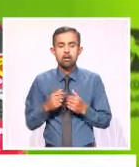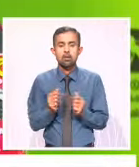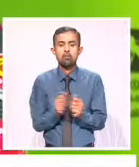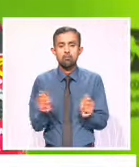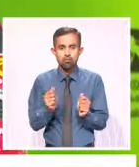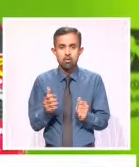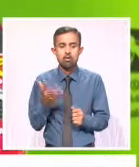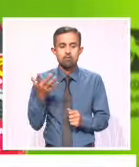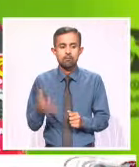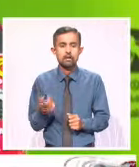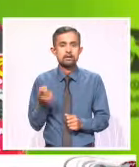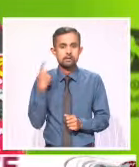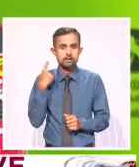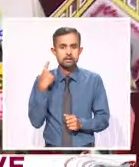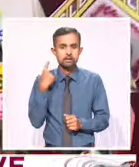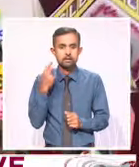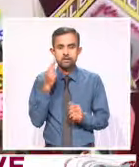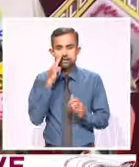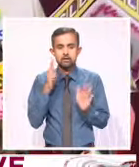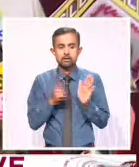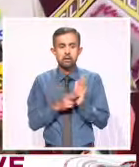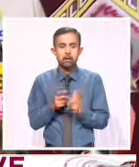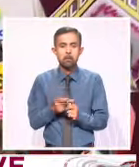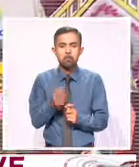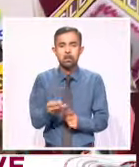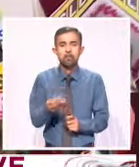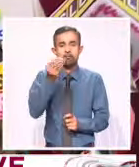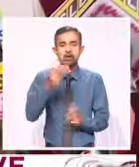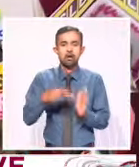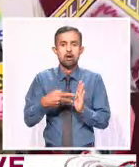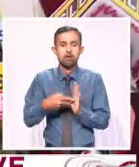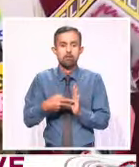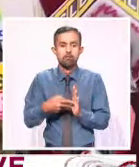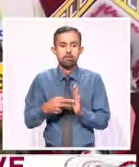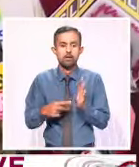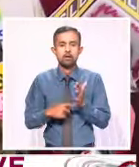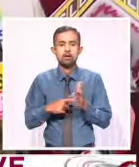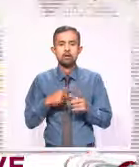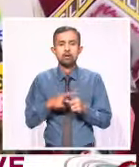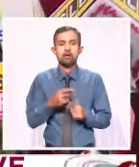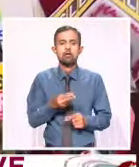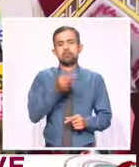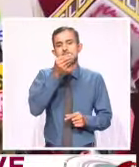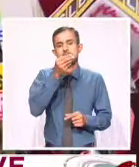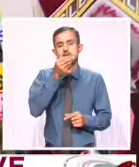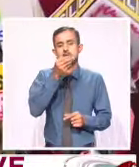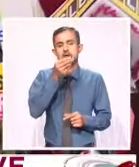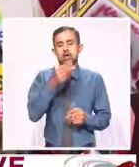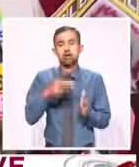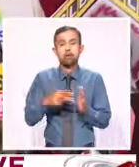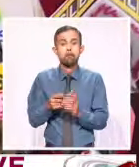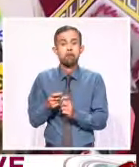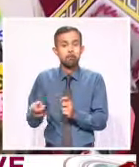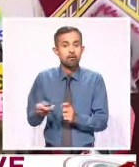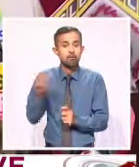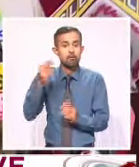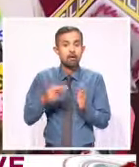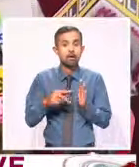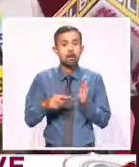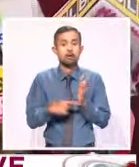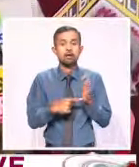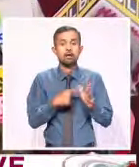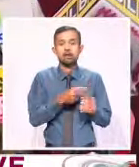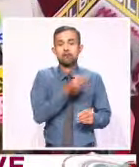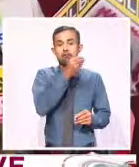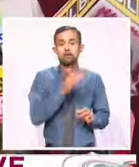වැඩමුළුවක් පවා පැවැත්වුවා ඊයේ හිගමුවේ. පඩි වැඩි කරන අයවැයක් නත් අනිවාර්යෙන් බදු වැඩි කරන අයවැය. පඩි වැඩි කළ හැක්කේ බදු වැඩි කිරීමෙන්